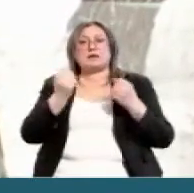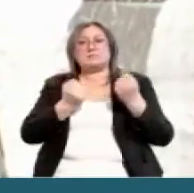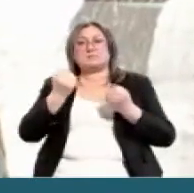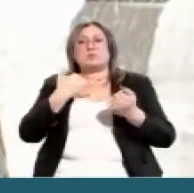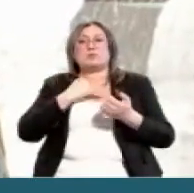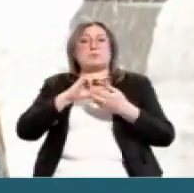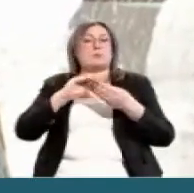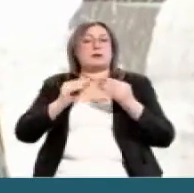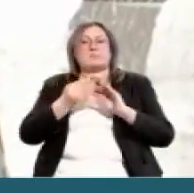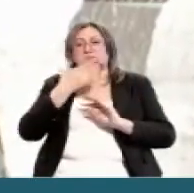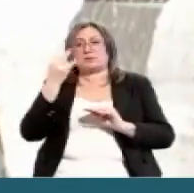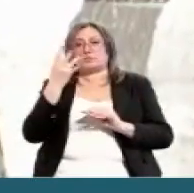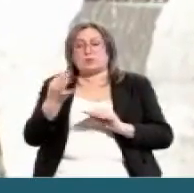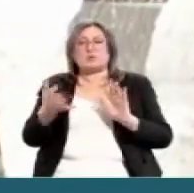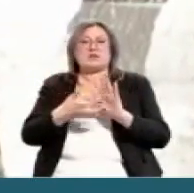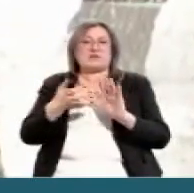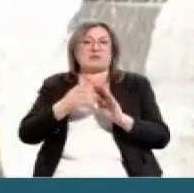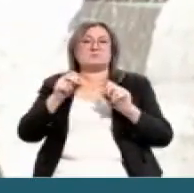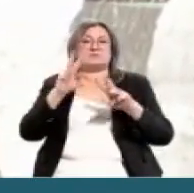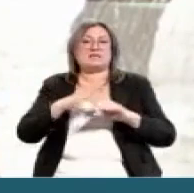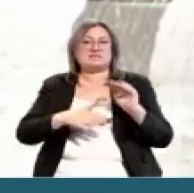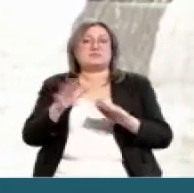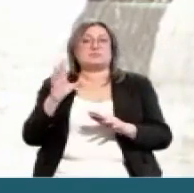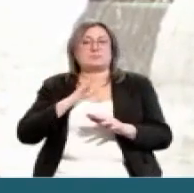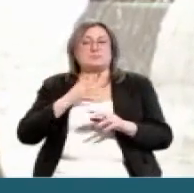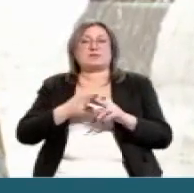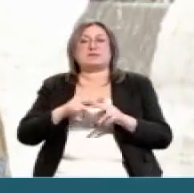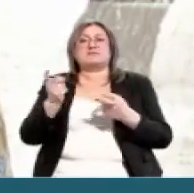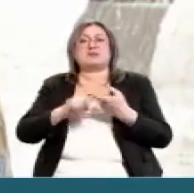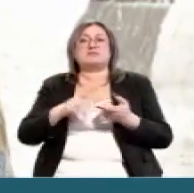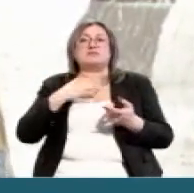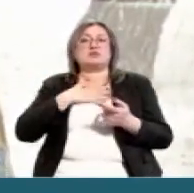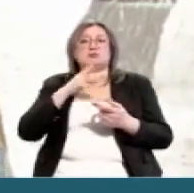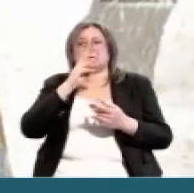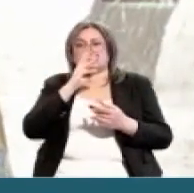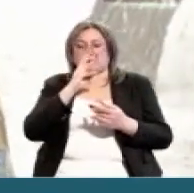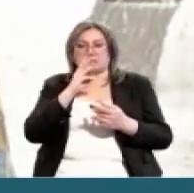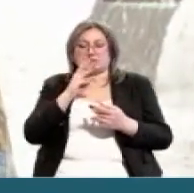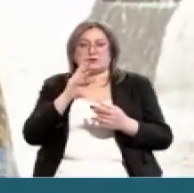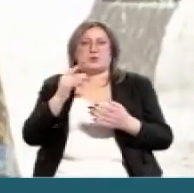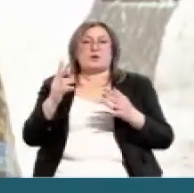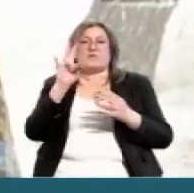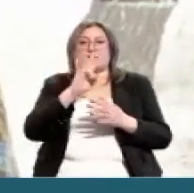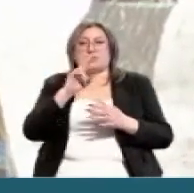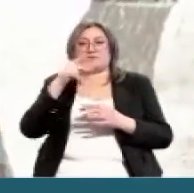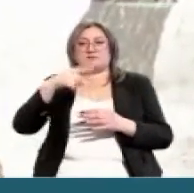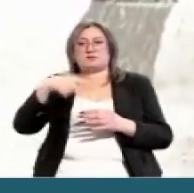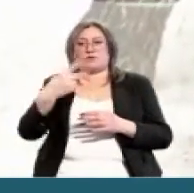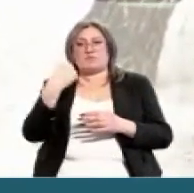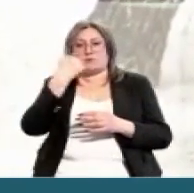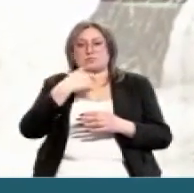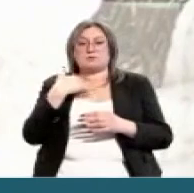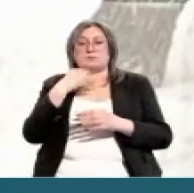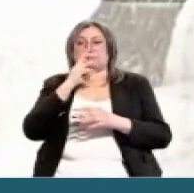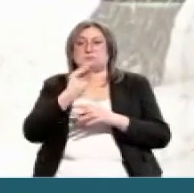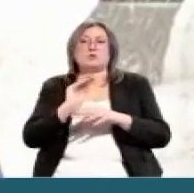у нас проблем нет. Однако дефицит кадров был. В основном это было связано с нашей заработной платой. Но в ноябре 2022 года